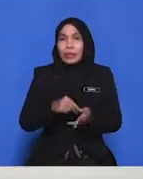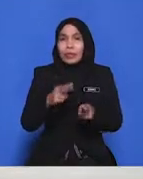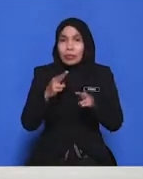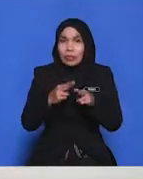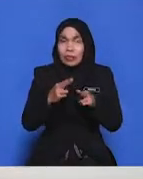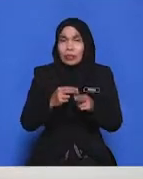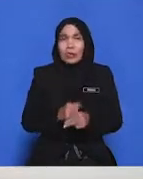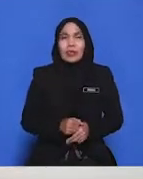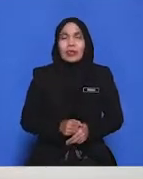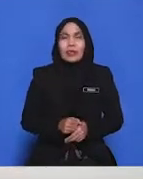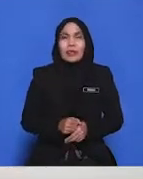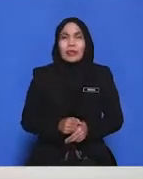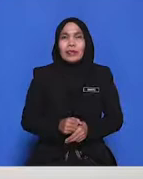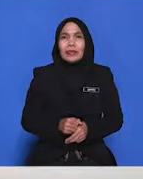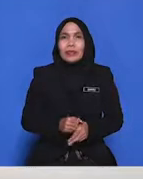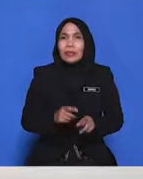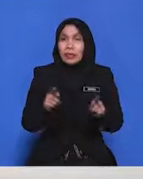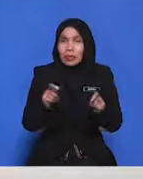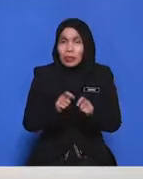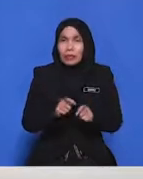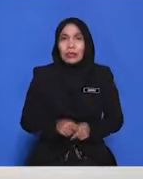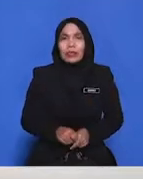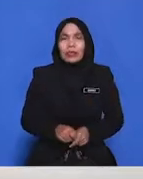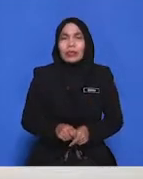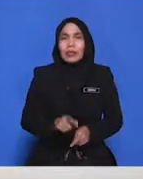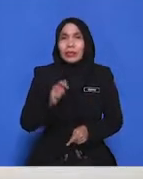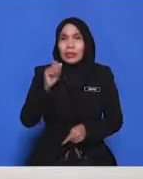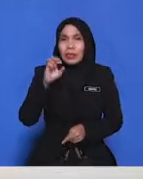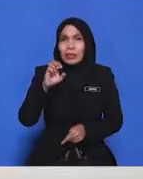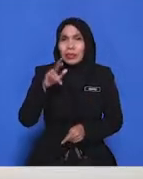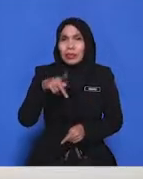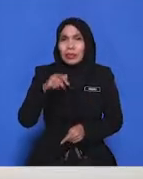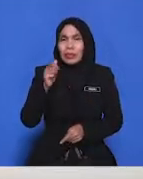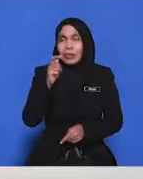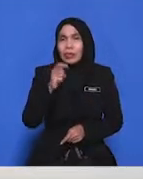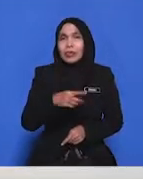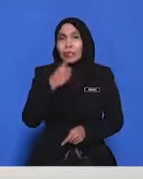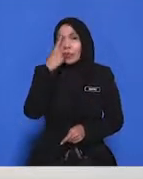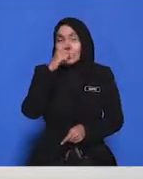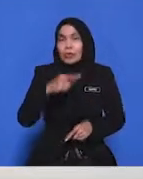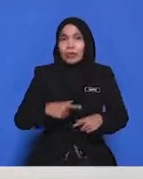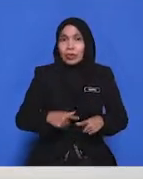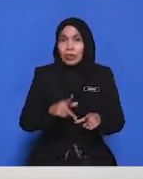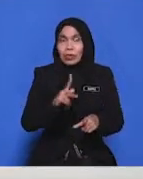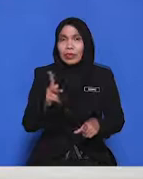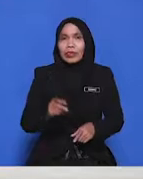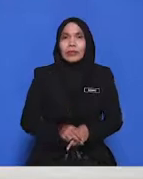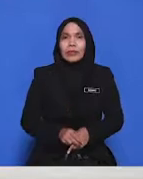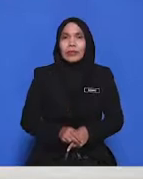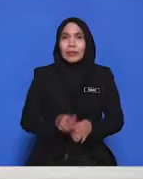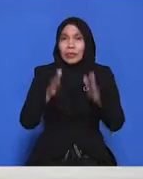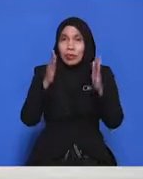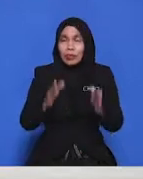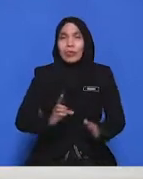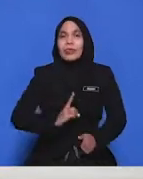tepat dan jitu. Ungkapan ini bermaksud untuk melahirkan umat Islam yang bertamadun